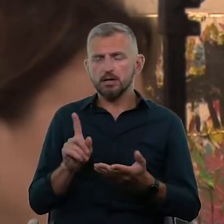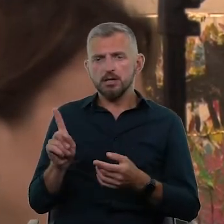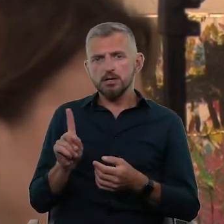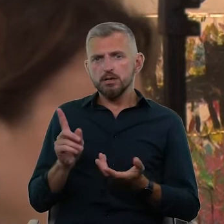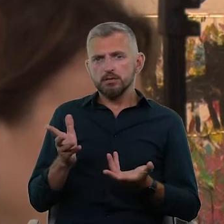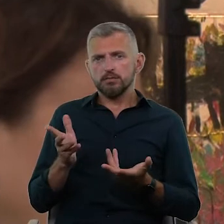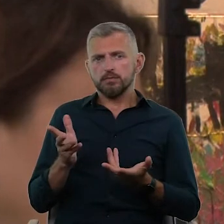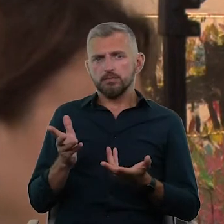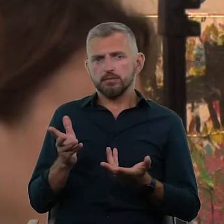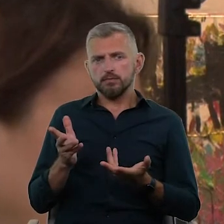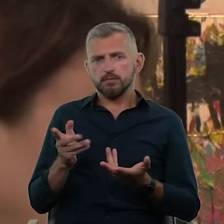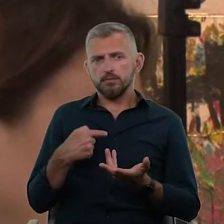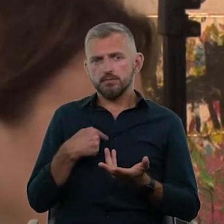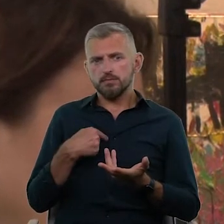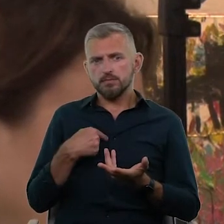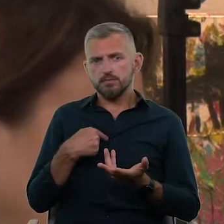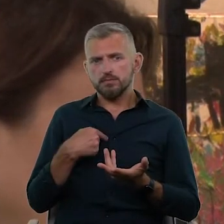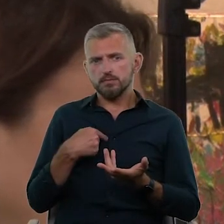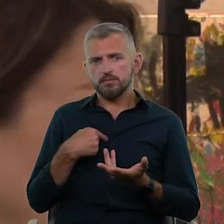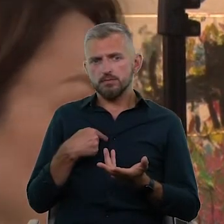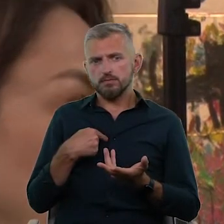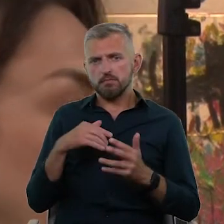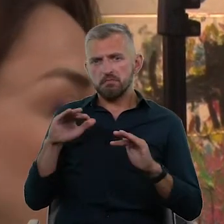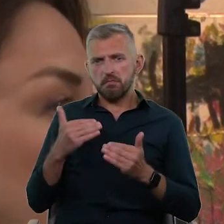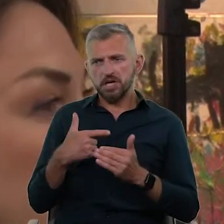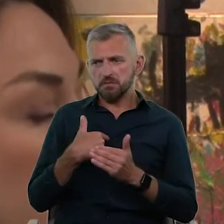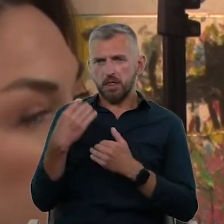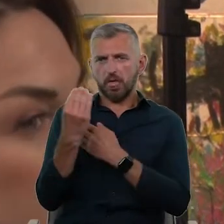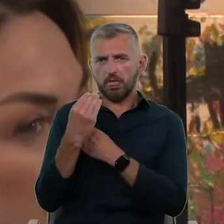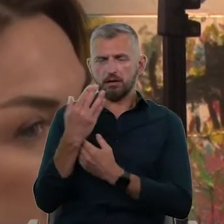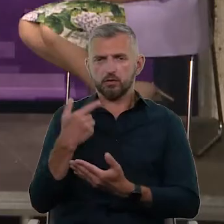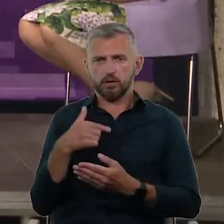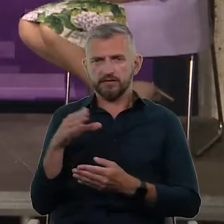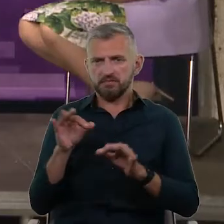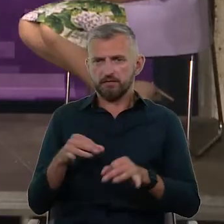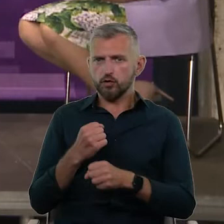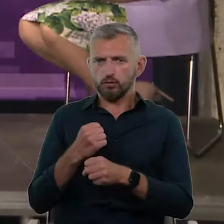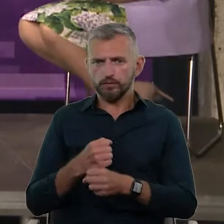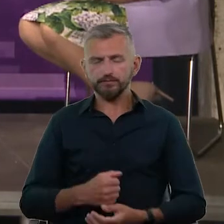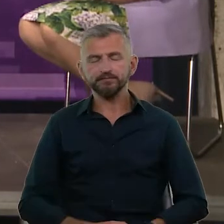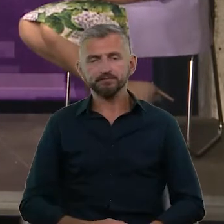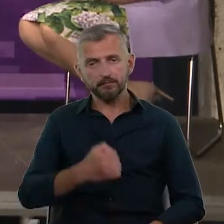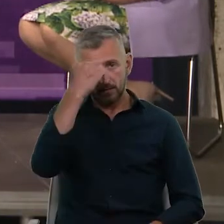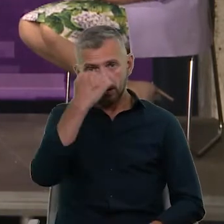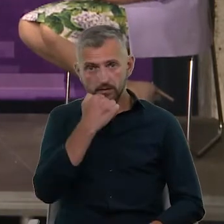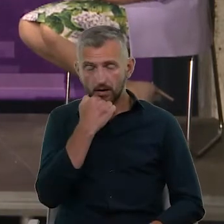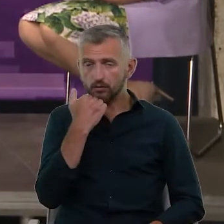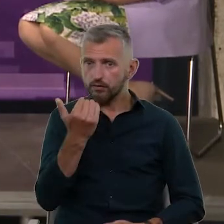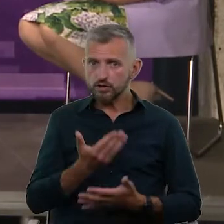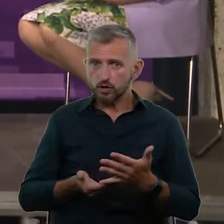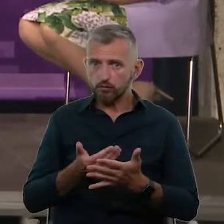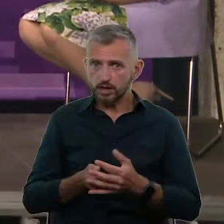ну, я, може, менше теж отримувала засудження, якщо я роблю все правильно. Дякую. Дякую за ваші